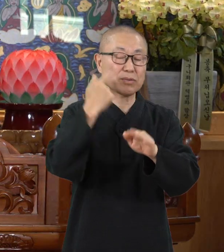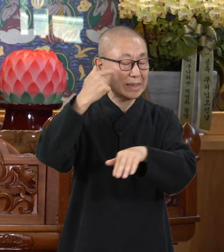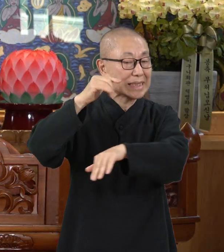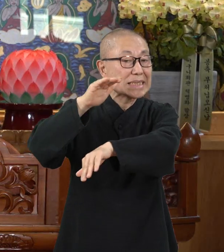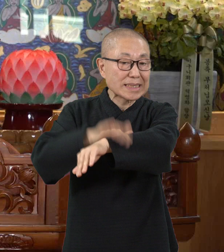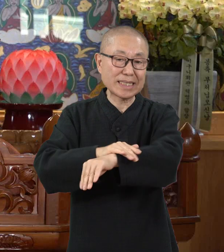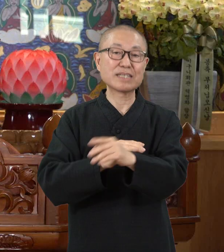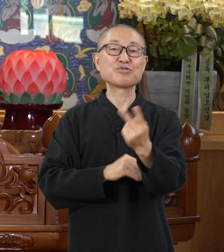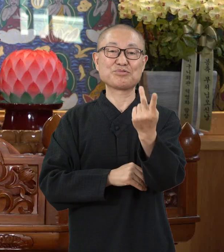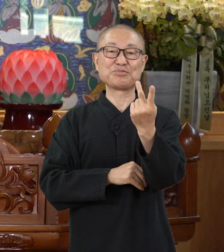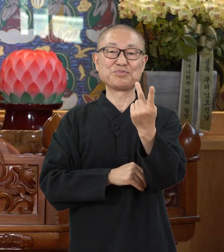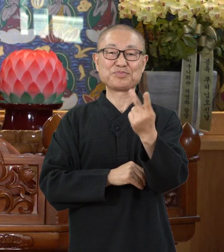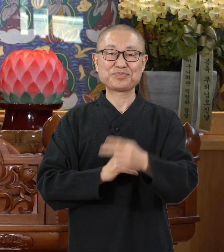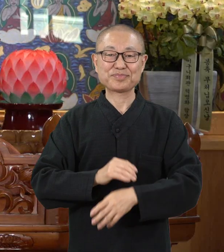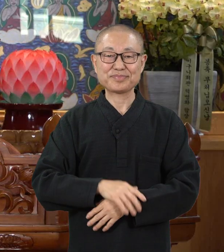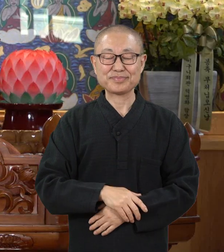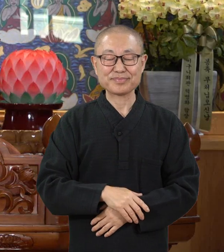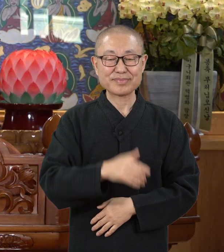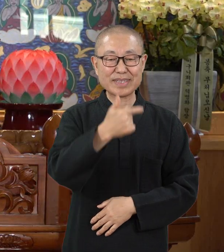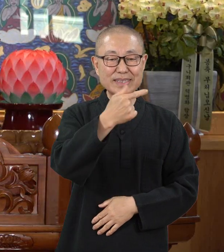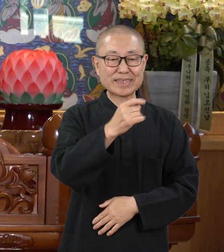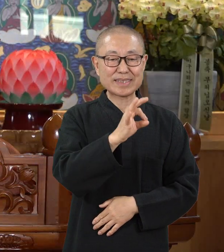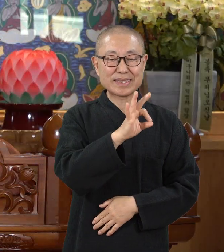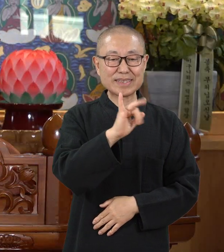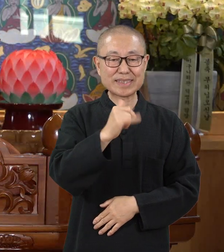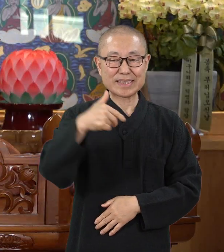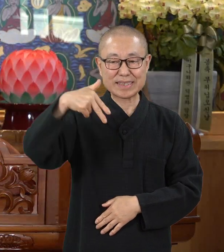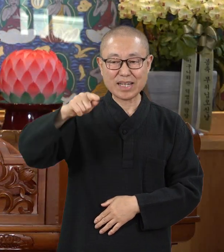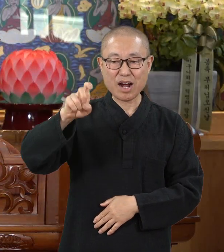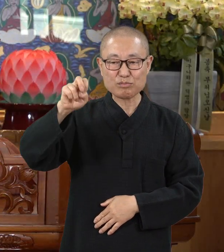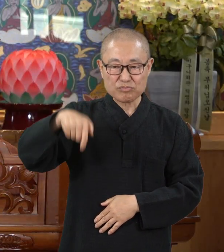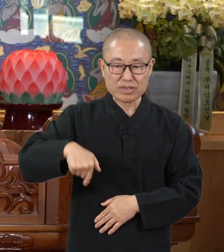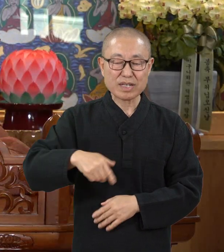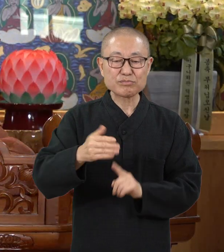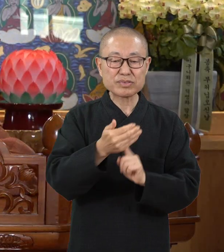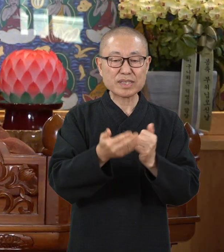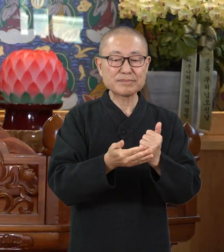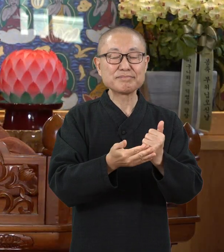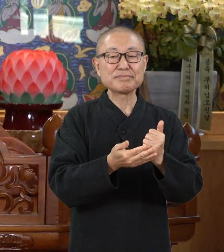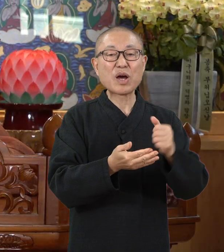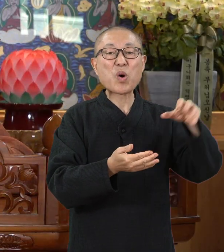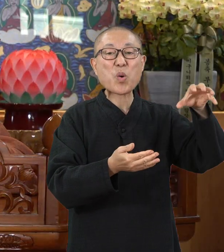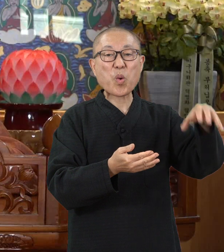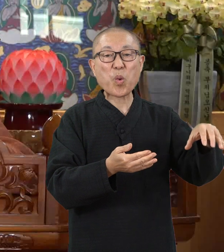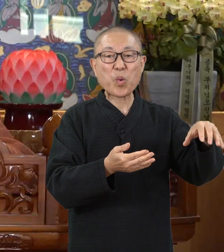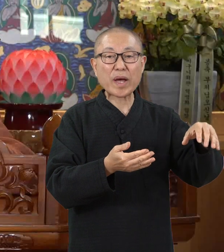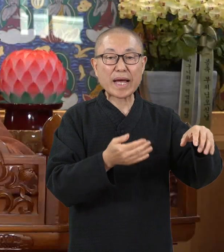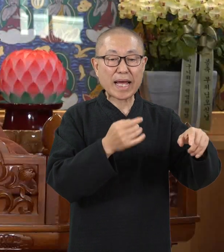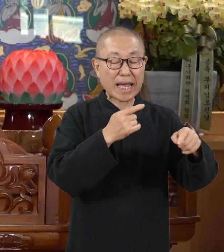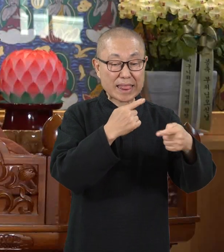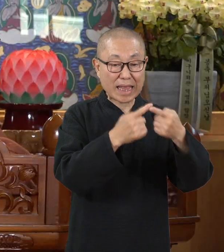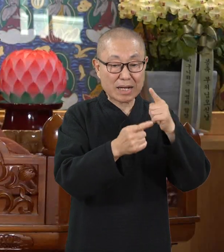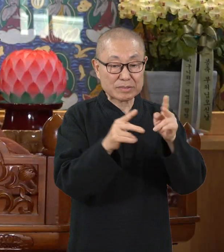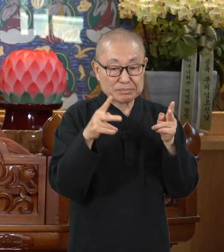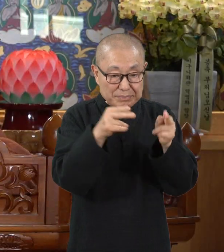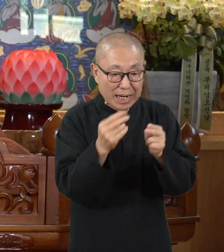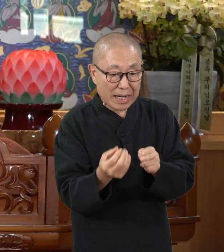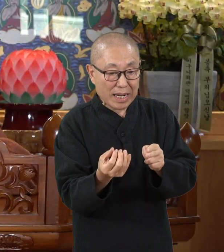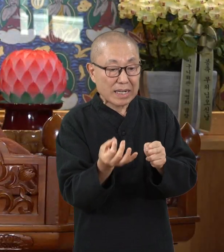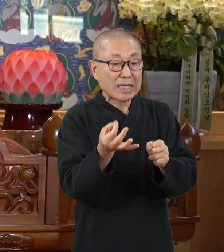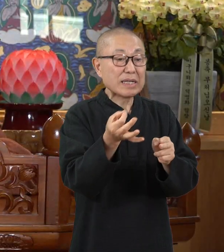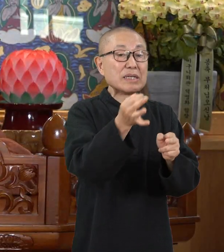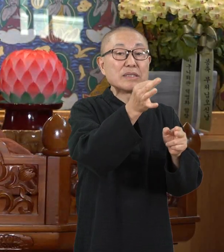받아들입니다. 그래서 능인 정묵이신 부처님 전에 그 가지를 올렸어요. 물을 담가